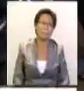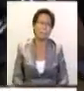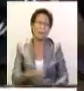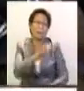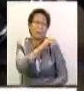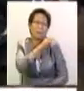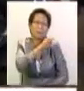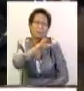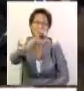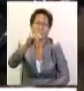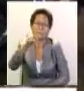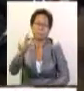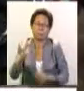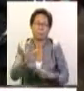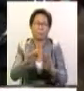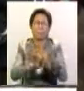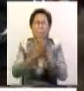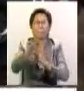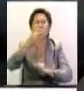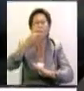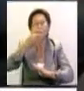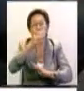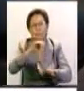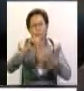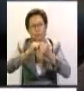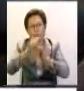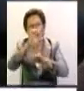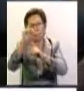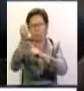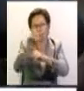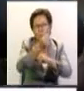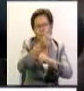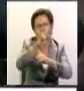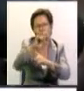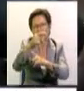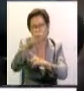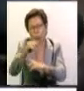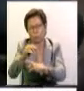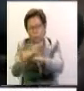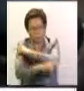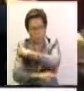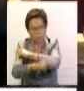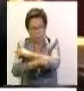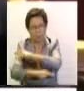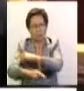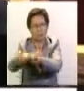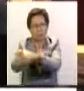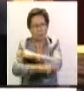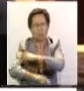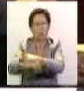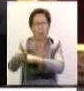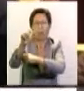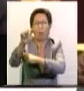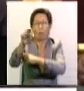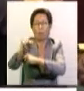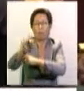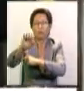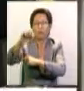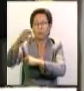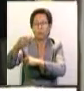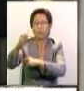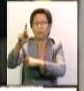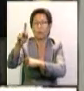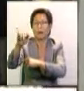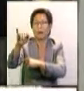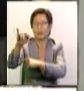Pengurusi Jawatankuasa Pembangunan Belia dan Sukan dan Pertubuhan Bukan Kerajaan NGO Negeri Wan Sukairi Wan Abdullah berharap